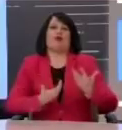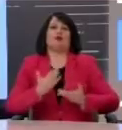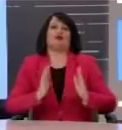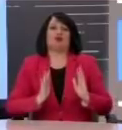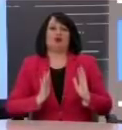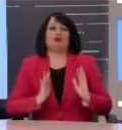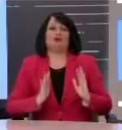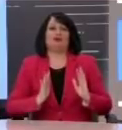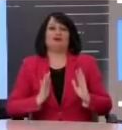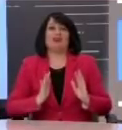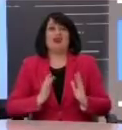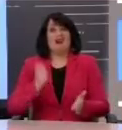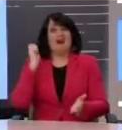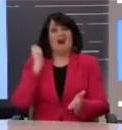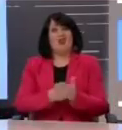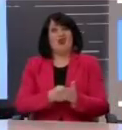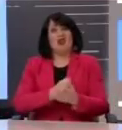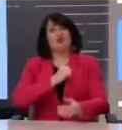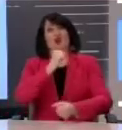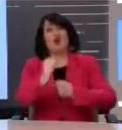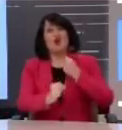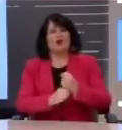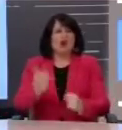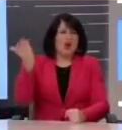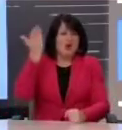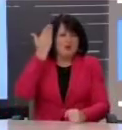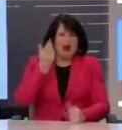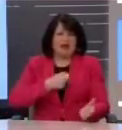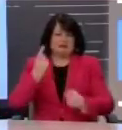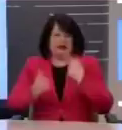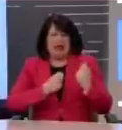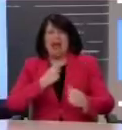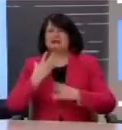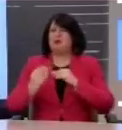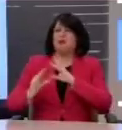Αυτή είναι η αγορά του αιώνα που κάναμε. Και οι δαπάνες και οι σπατάλες.